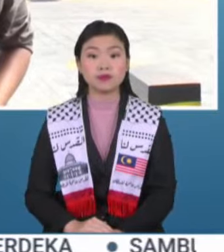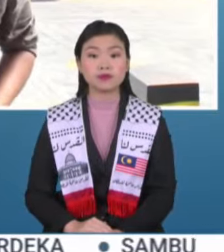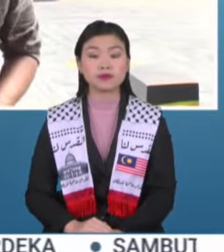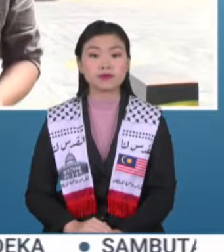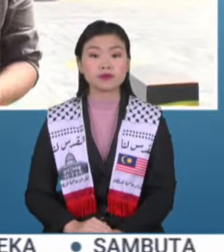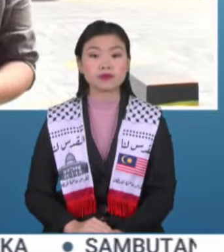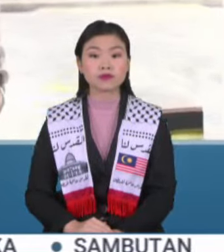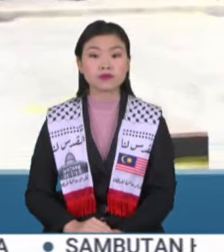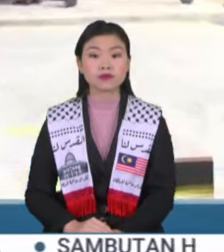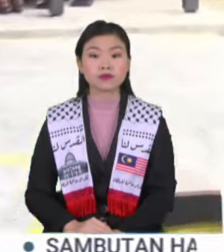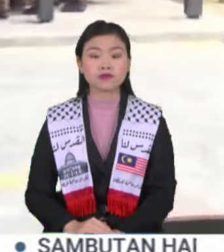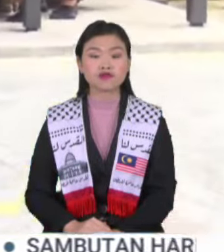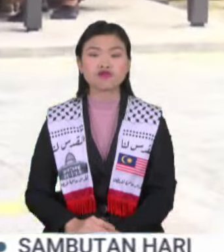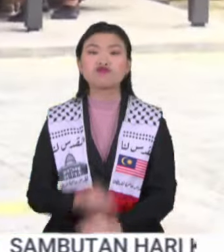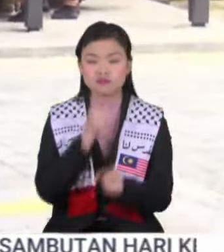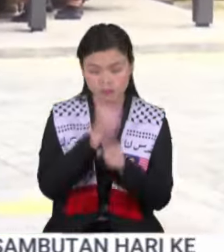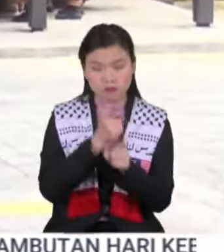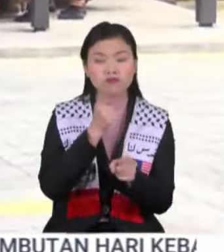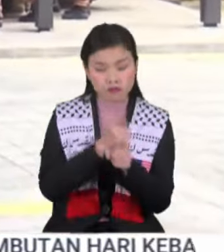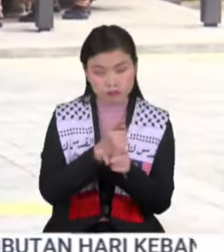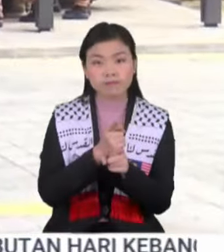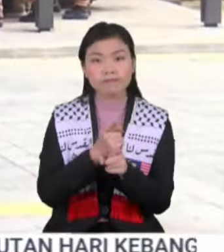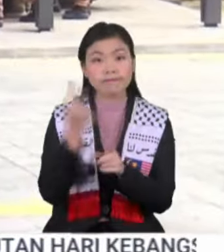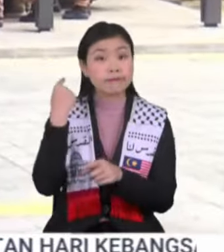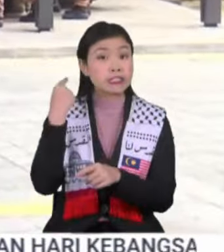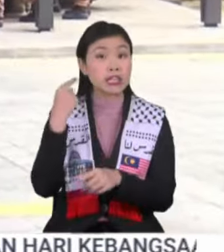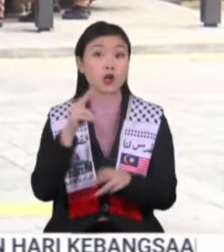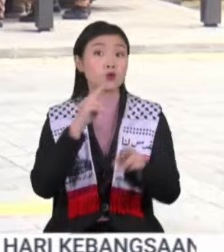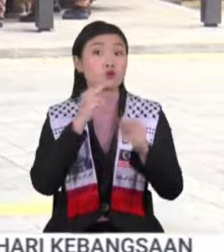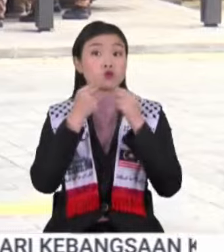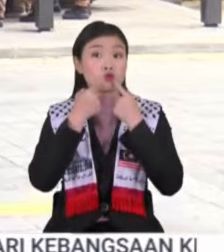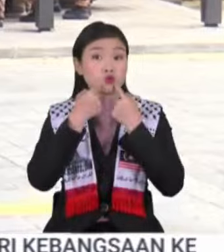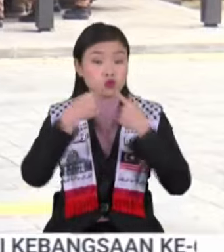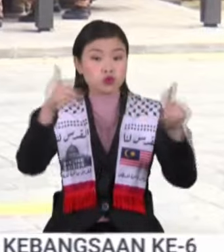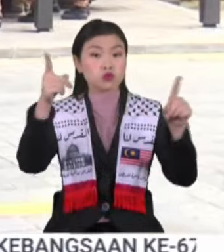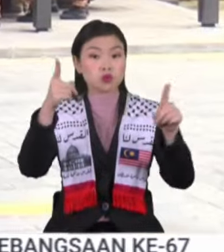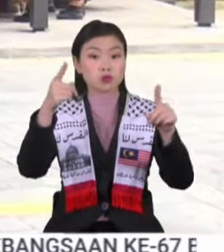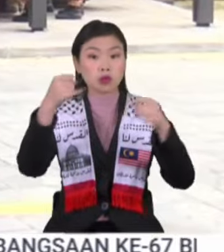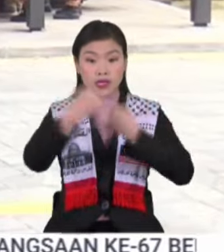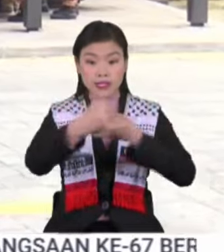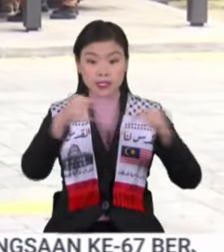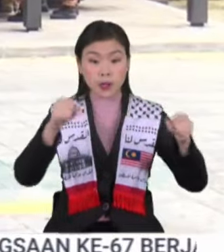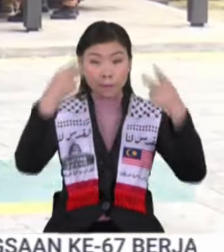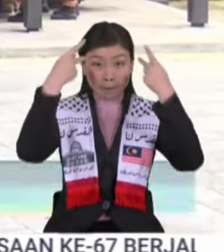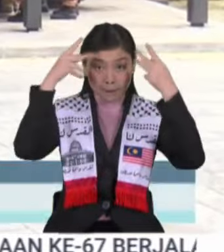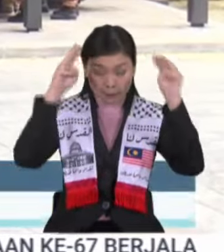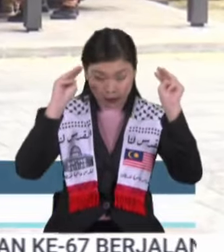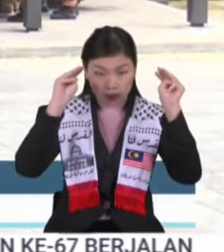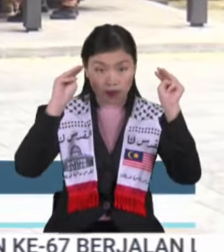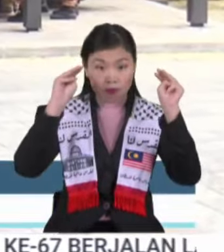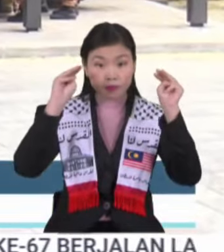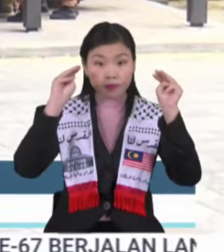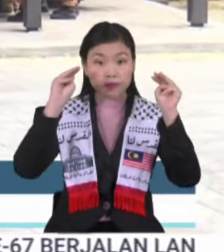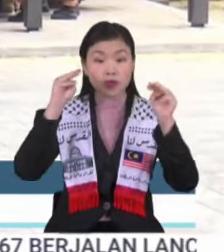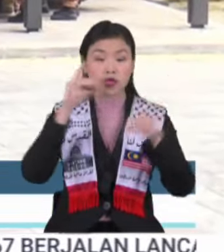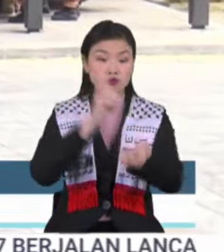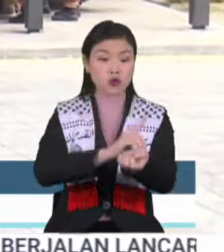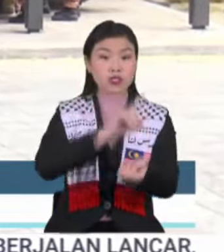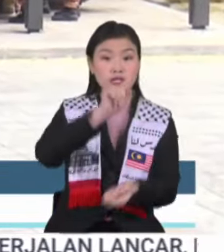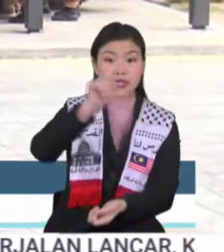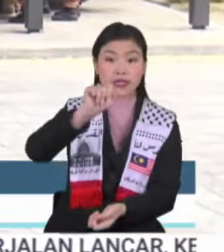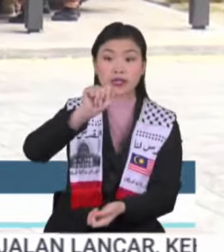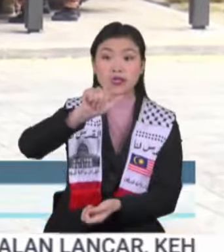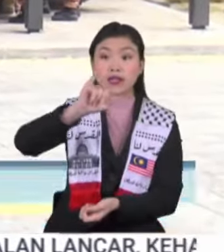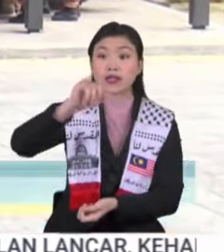Baik, Otto, tepat sekali. Itulah yang diumumkan oleh Menteri di Jabatan Perdana Menteri Wilayah Persekutuan, Dr. Zaliha